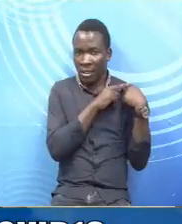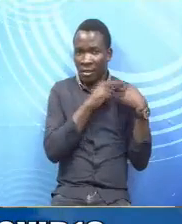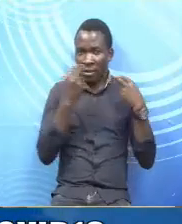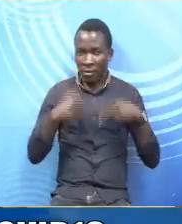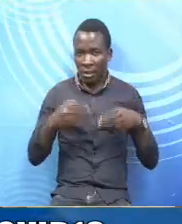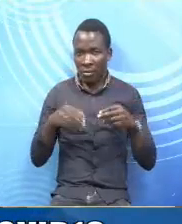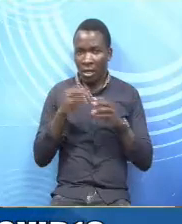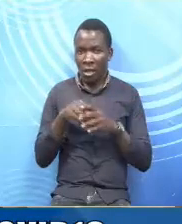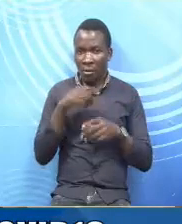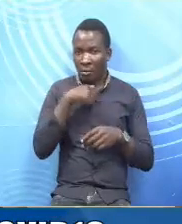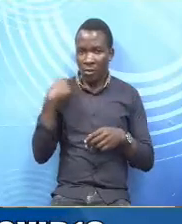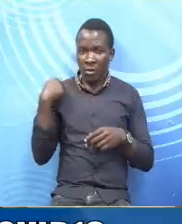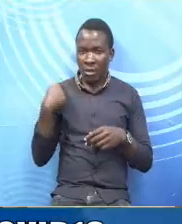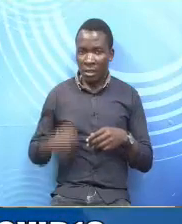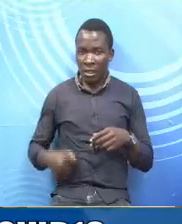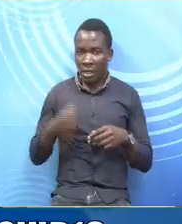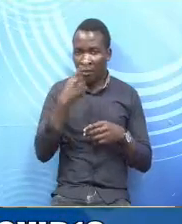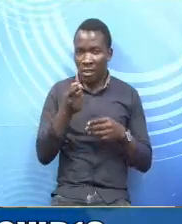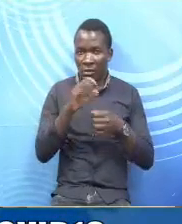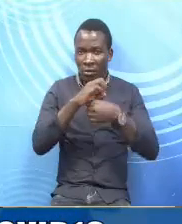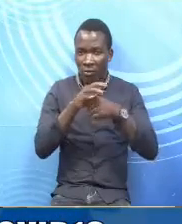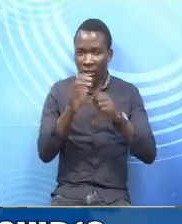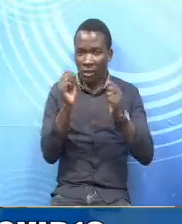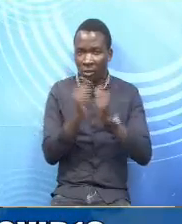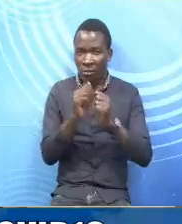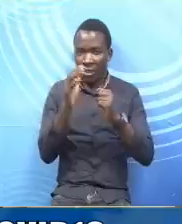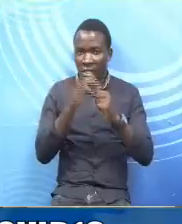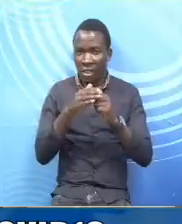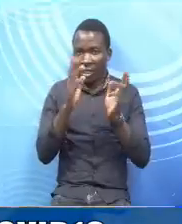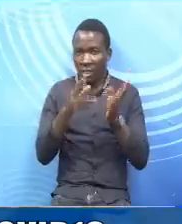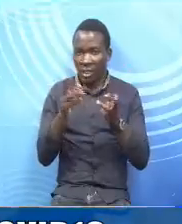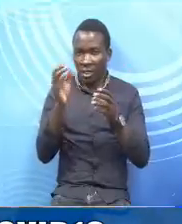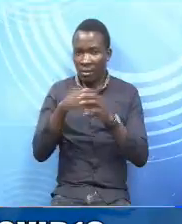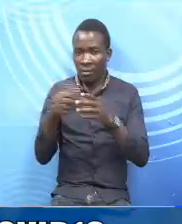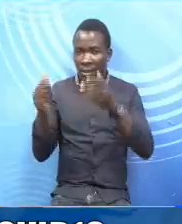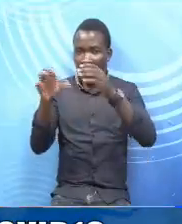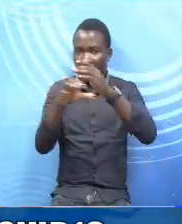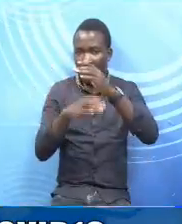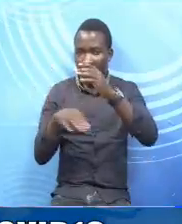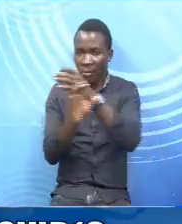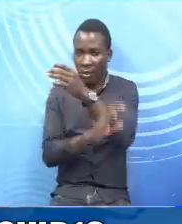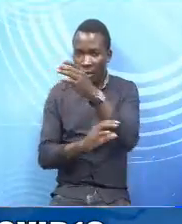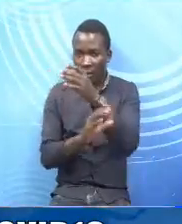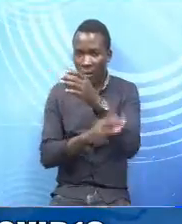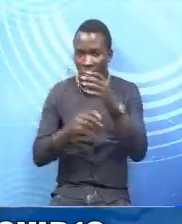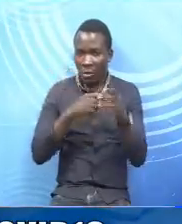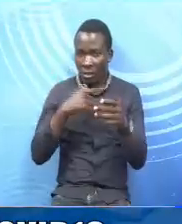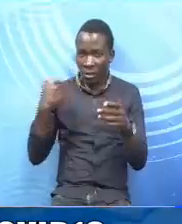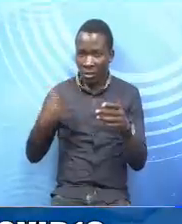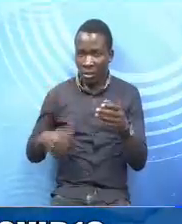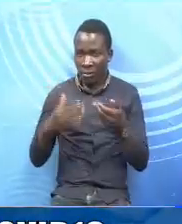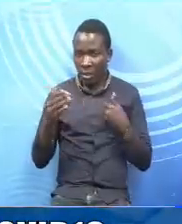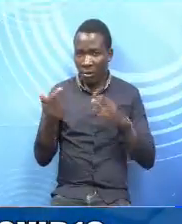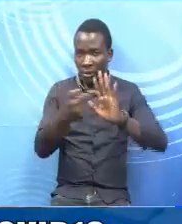Wanyan yavuze ko COVID-19 yari isanzwe iri mu bindi bice by'iki gihugu cy'Ubushinwa mbere yuko igaragara muri Wuhan